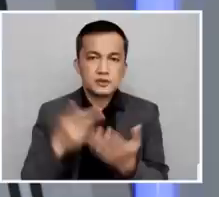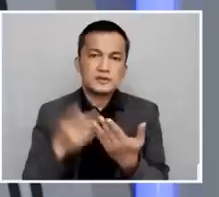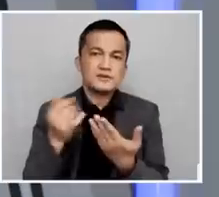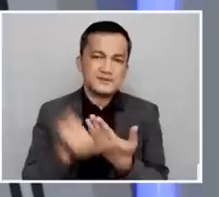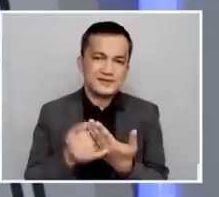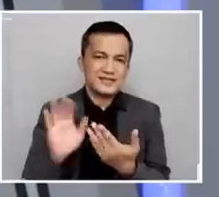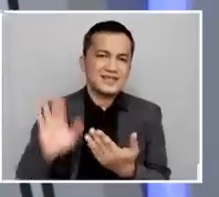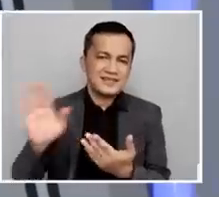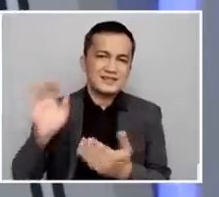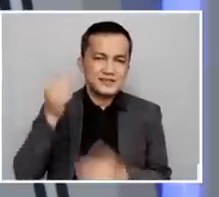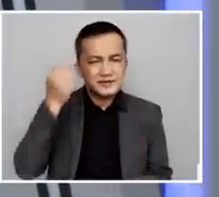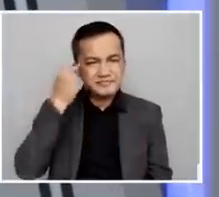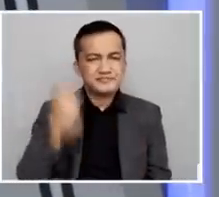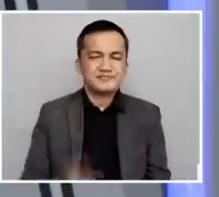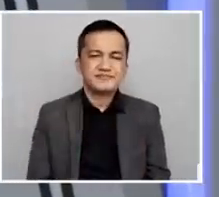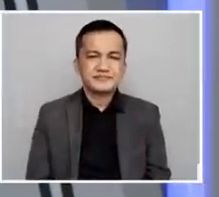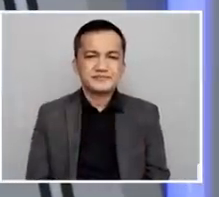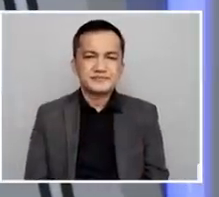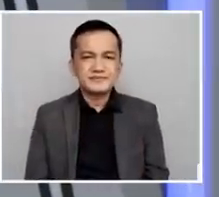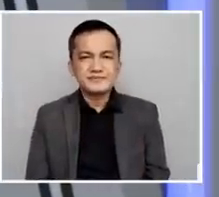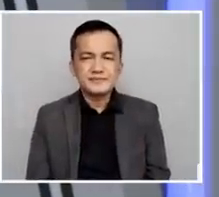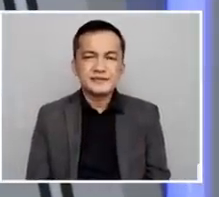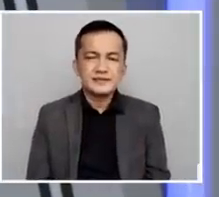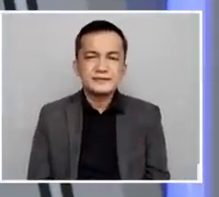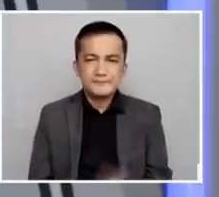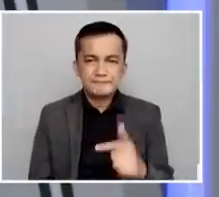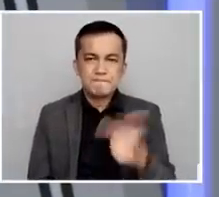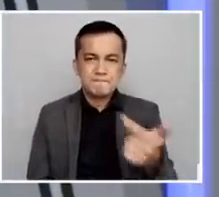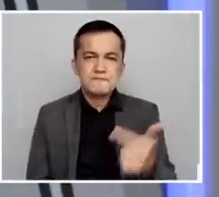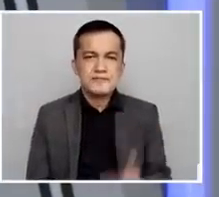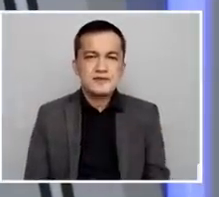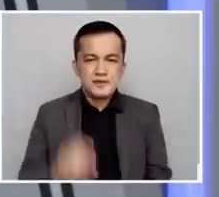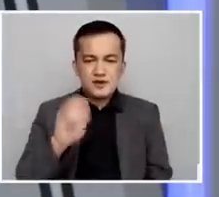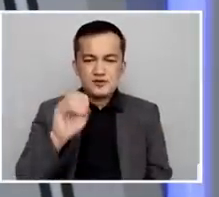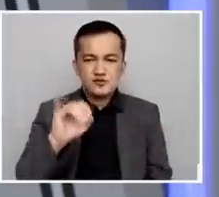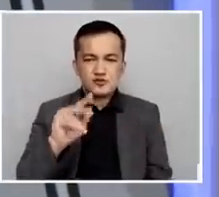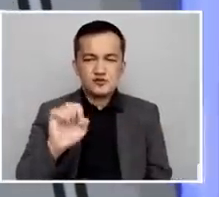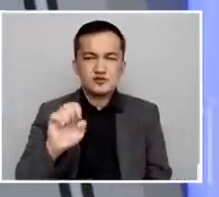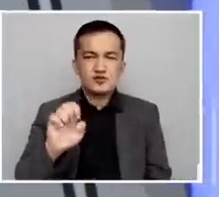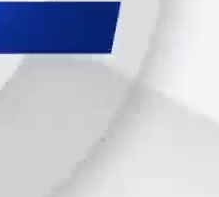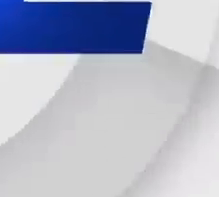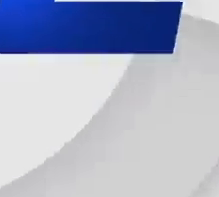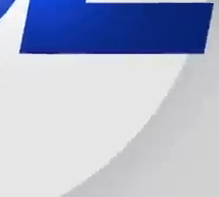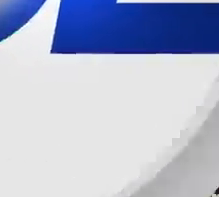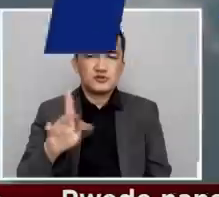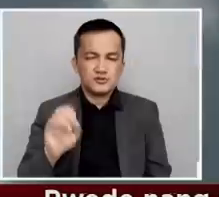ng kanyang administrasyon. Nagpapatrol, Joyce Palacio.